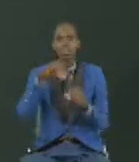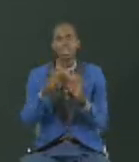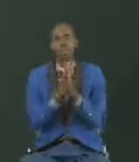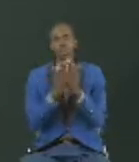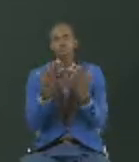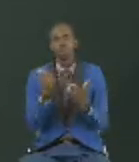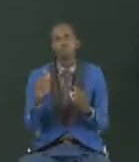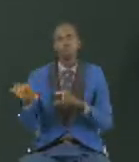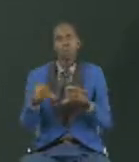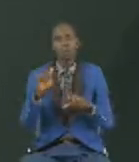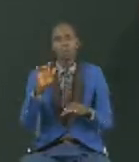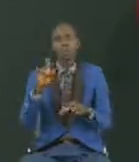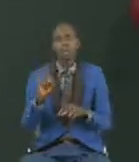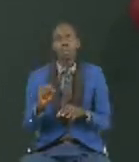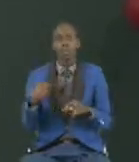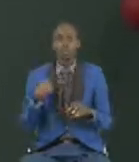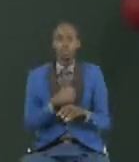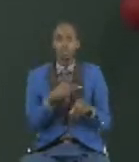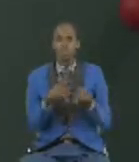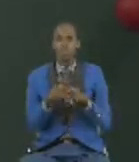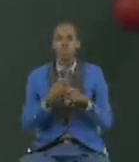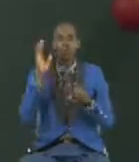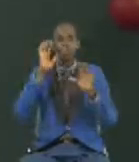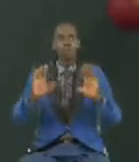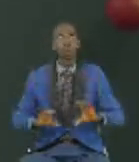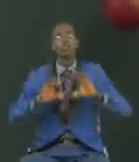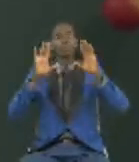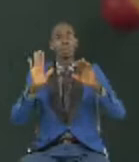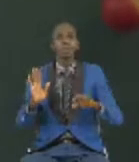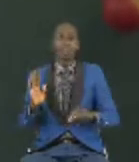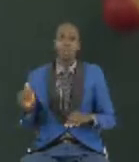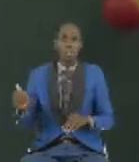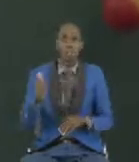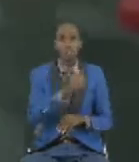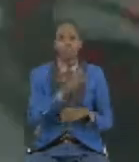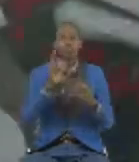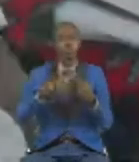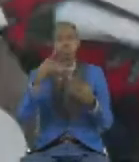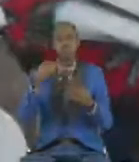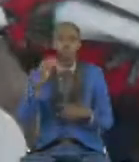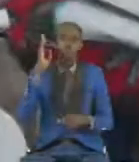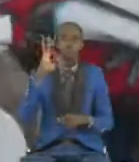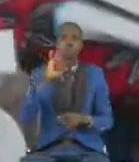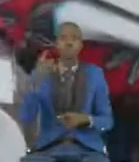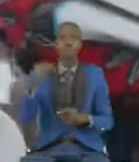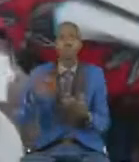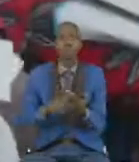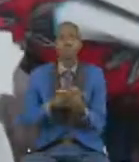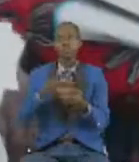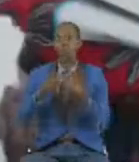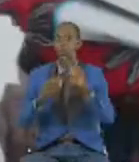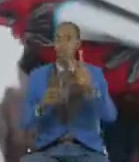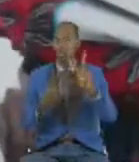nous aussi, que nous puissions nous engager à la prédication de la parole de l'Évangile. Deuxième élément